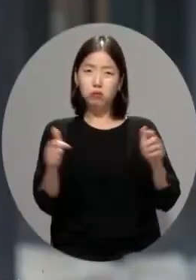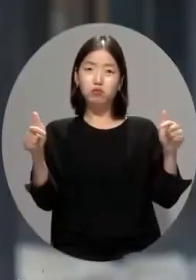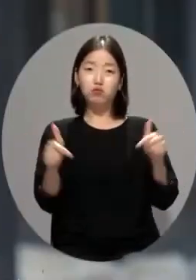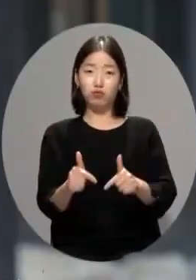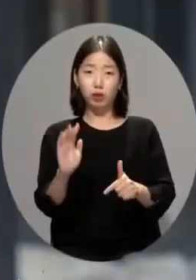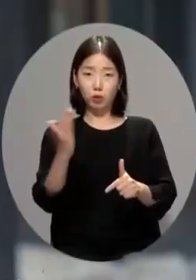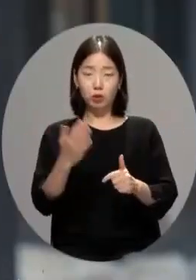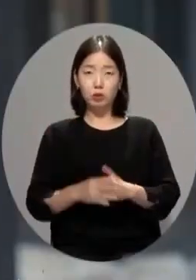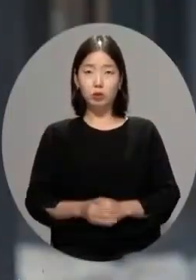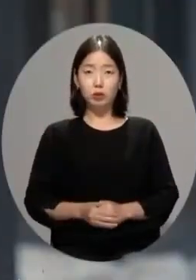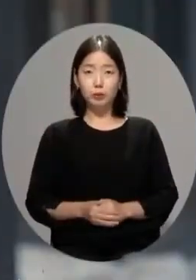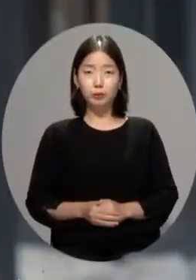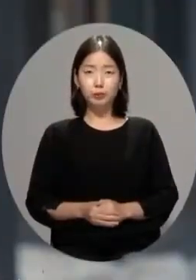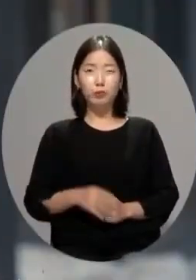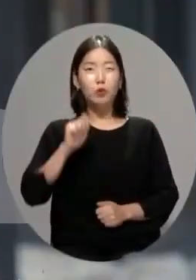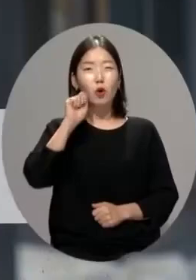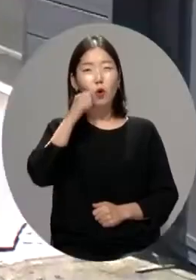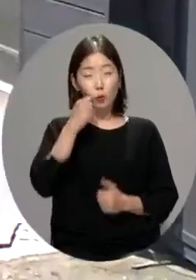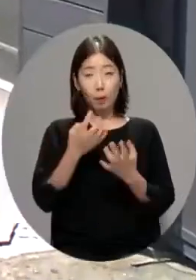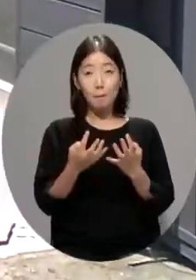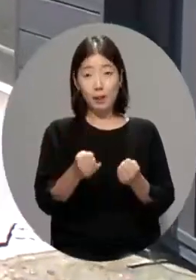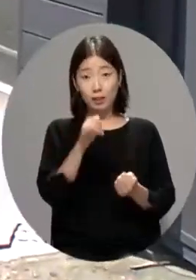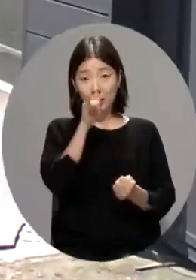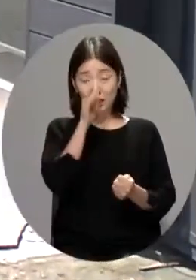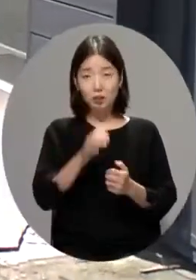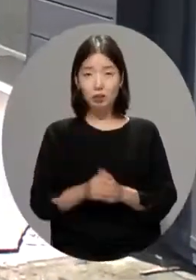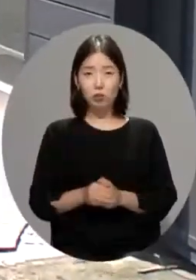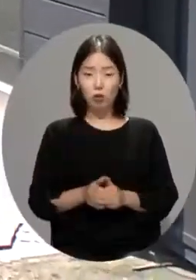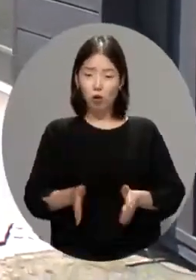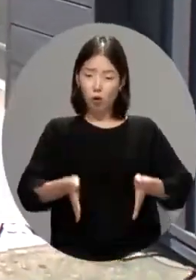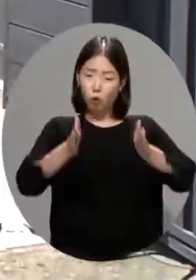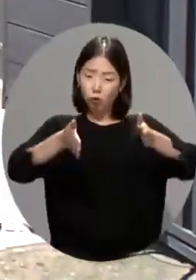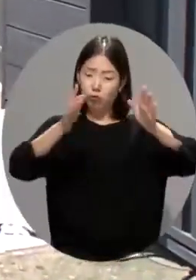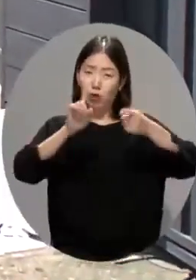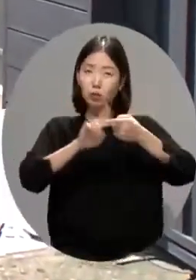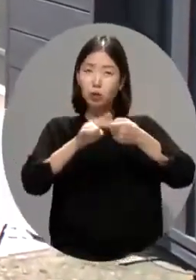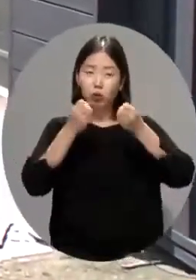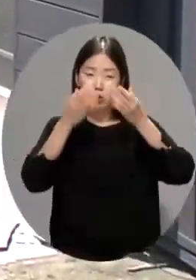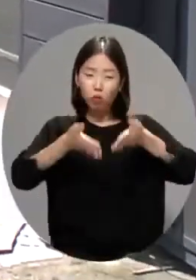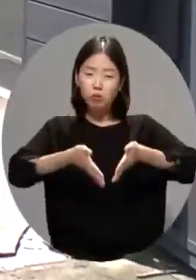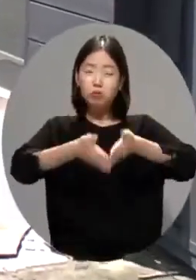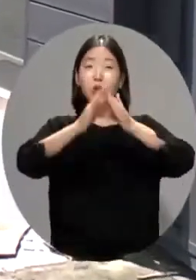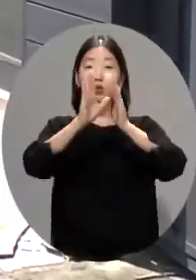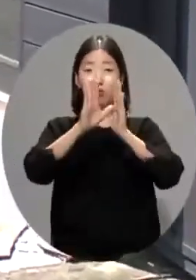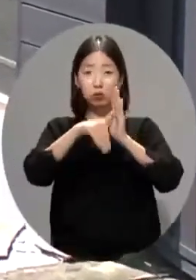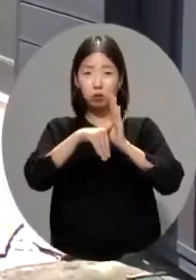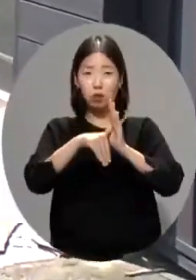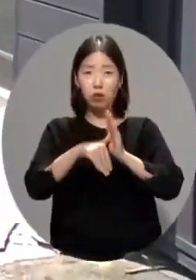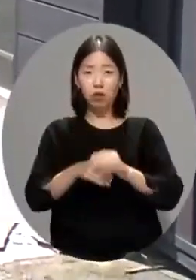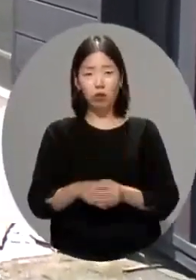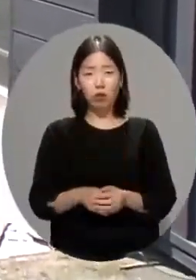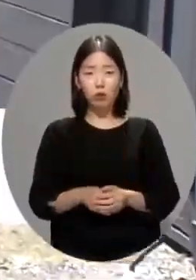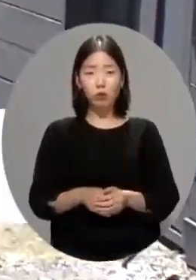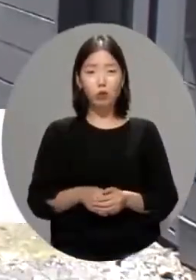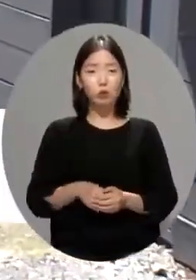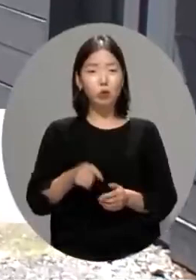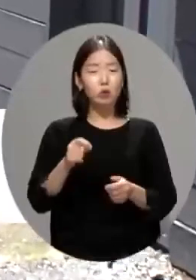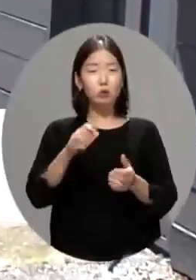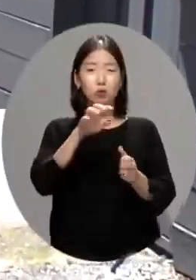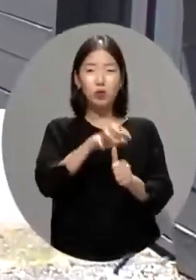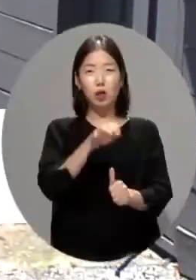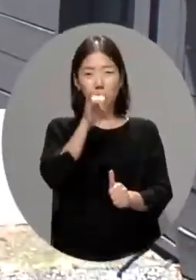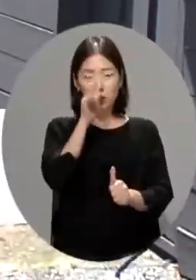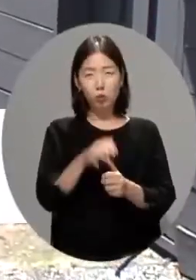지적입니다. 애로사항이 좀 많죠. 건물을 갖다가 신축하는 데 있어서도 규제를 지금 하고 있고 약